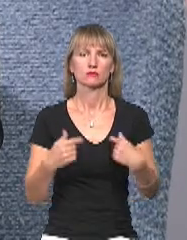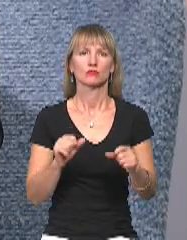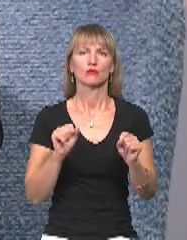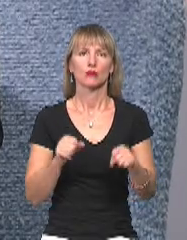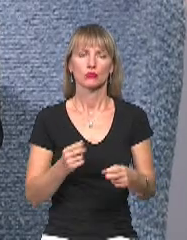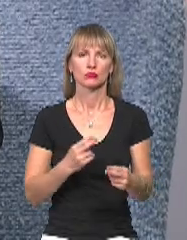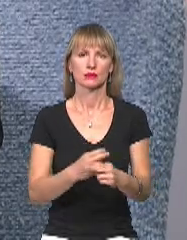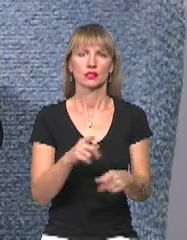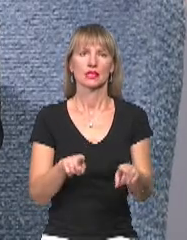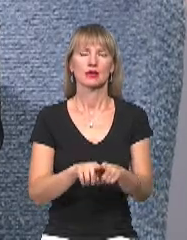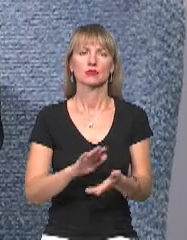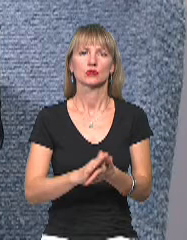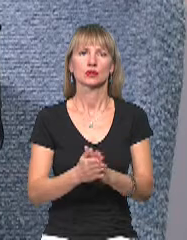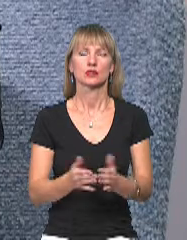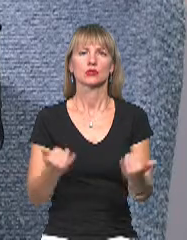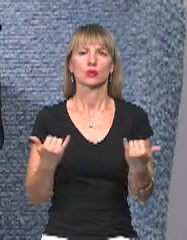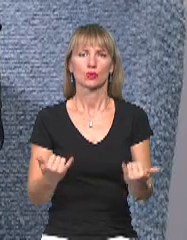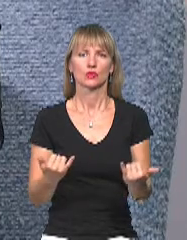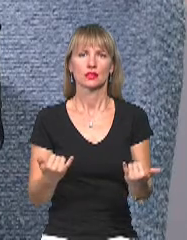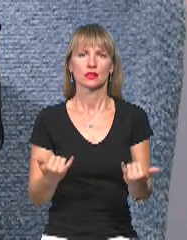таким ситуаціям? Сьогодні,